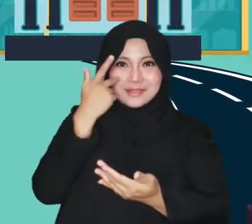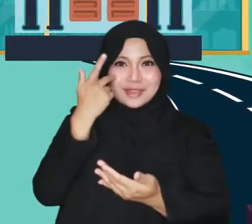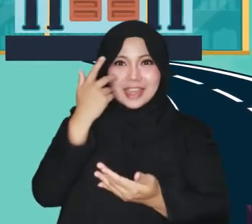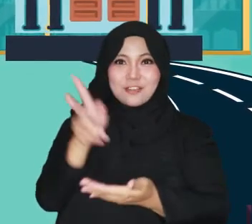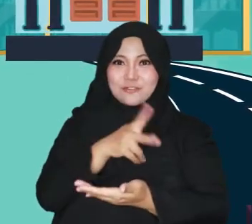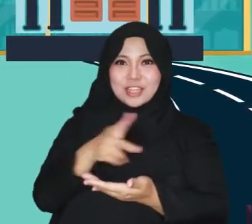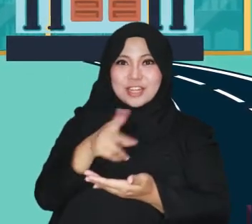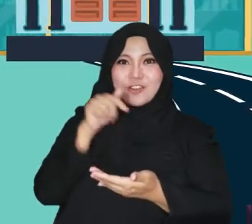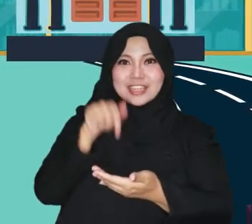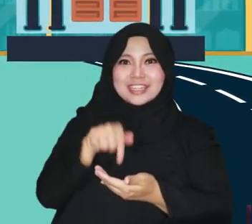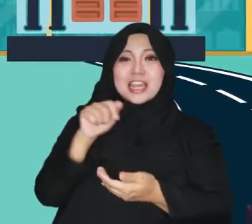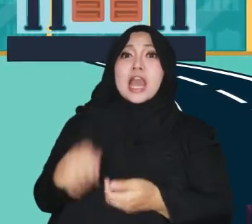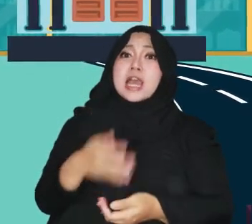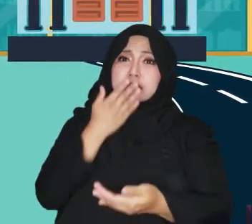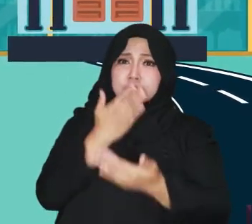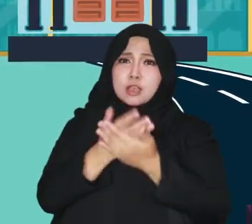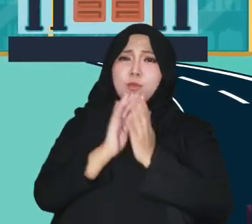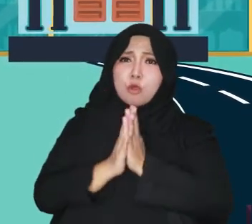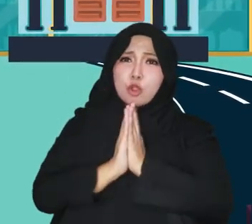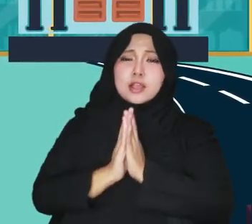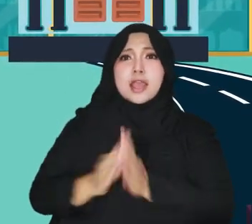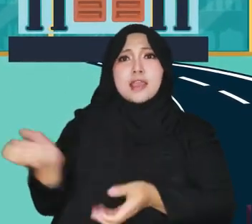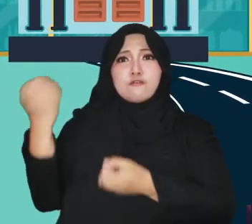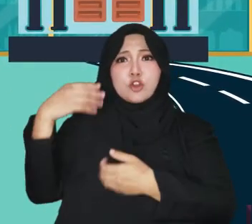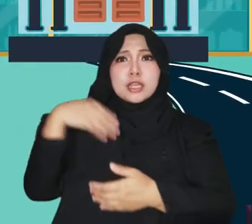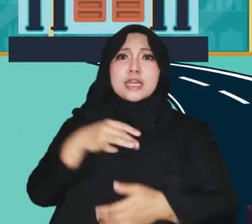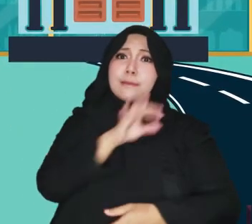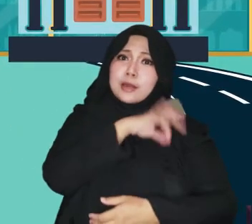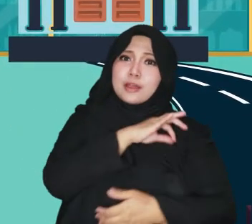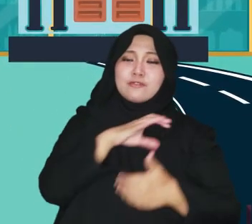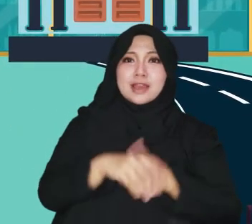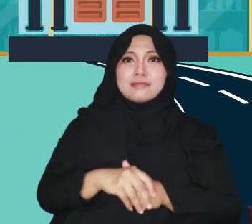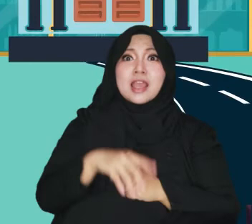Terima kasih telah menyaksikan video ini, semoga informasi ini